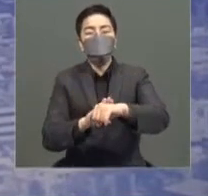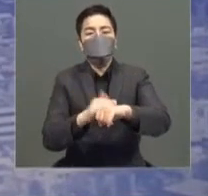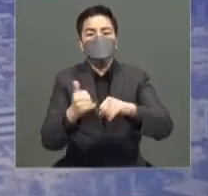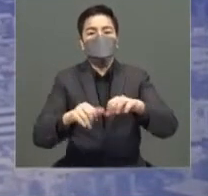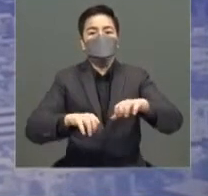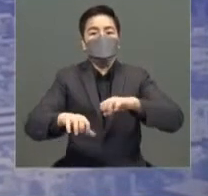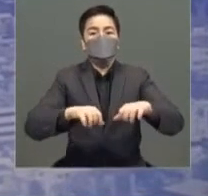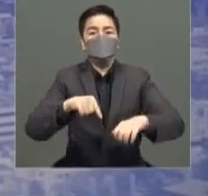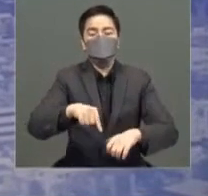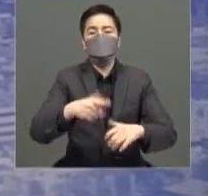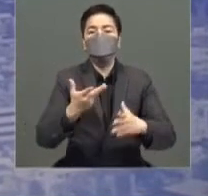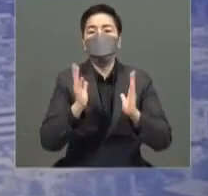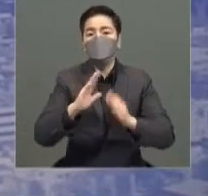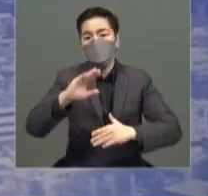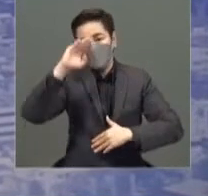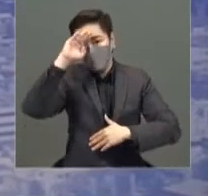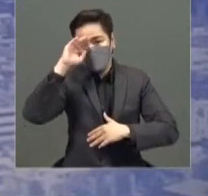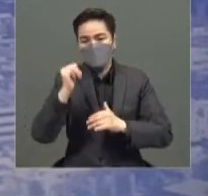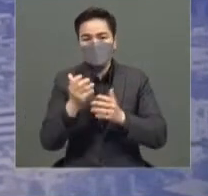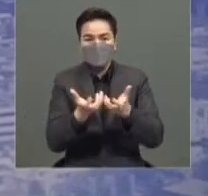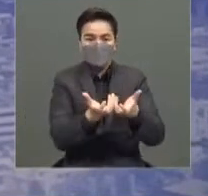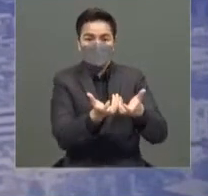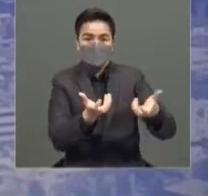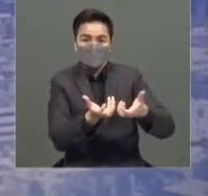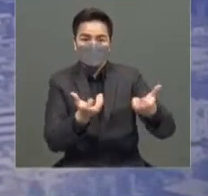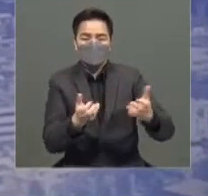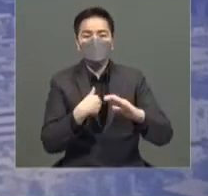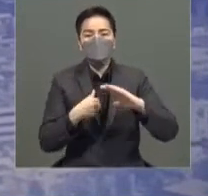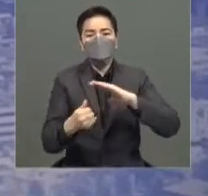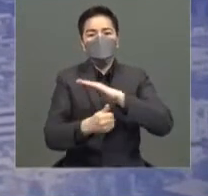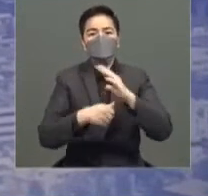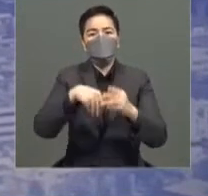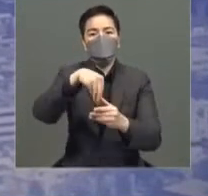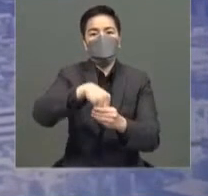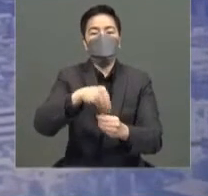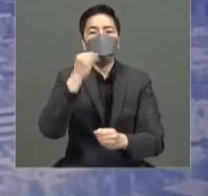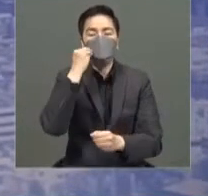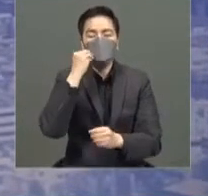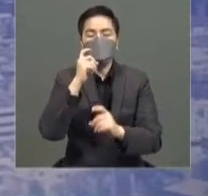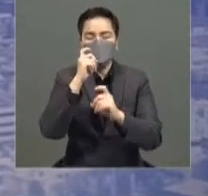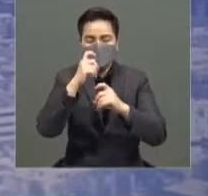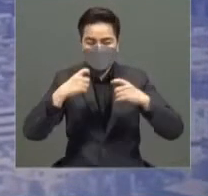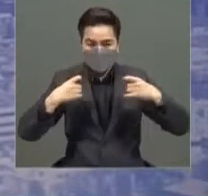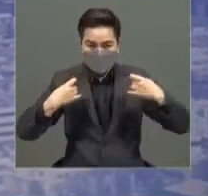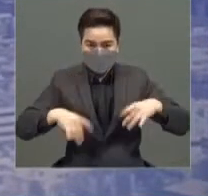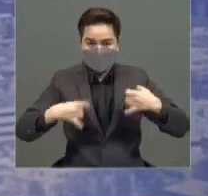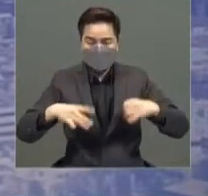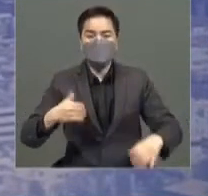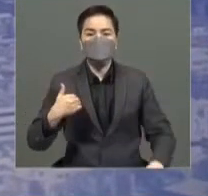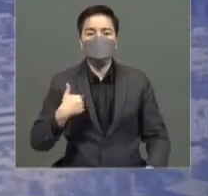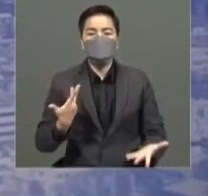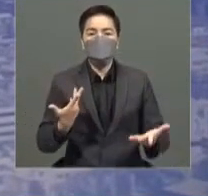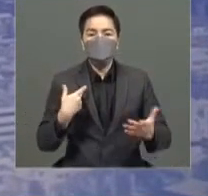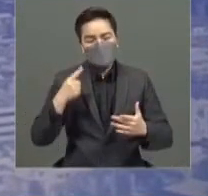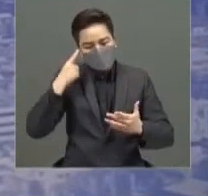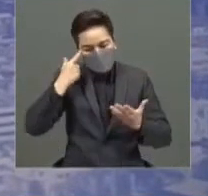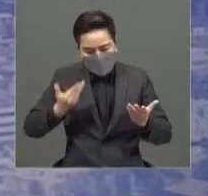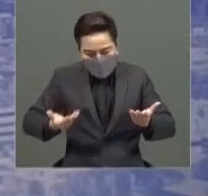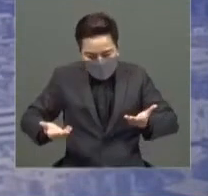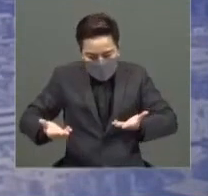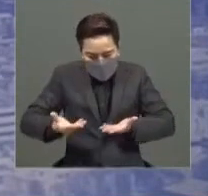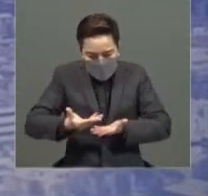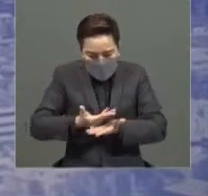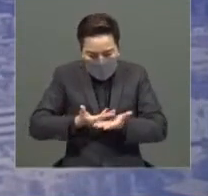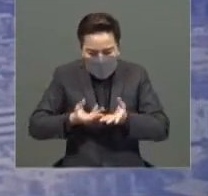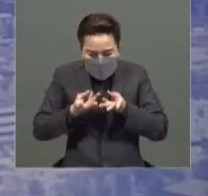การจัดการโดยให้ผู้ป่วยแยกกักดูแลตัวเองที่บ้านเนี่ยมีความเสี่ยงอยู่ค่ะจึงทำให้มีการพิจารณาอย่างรอบค